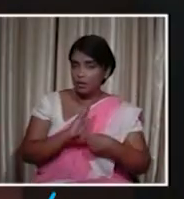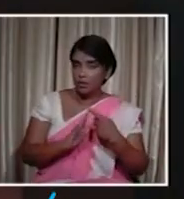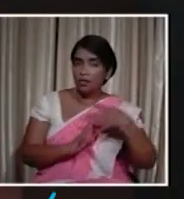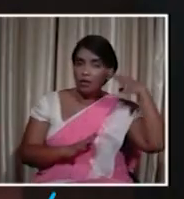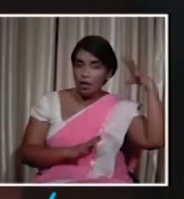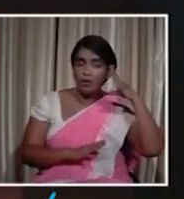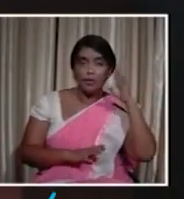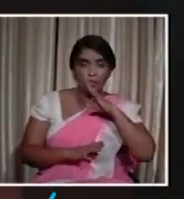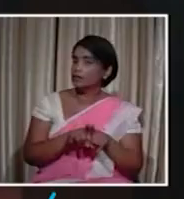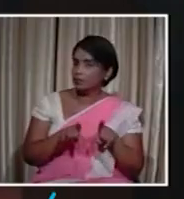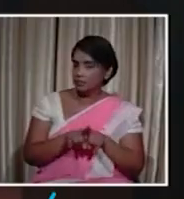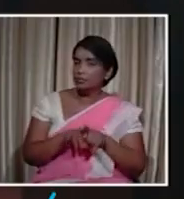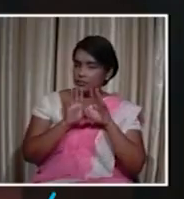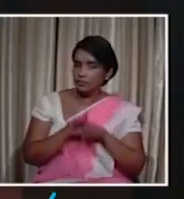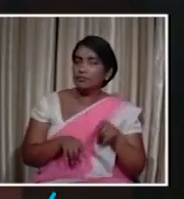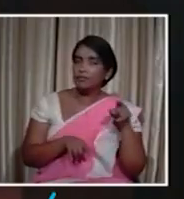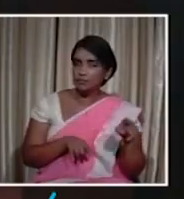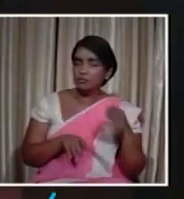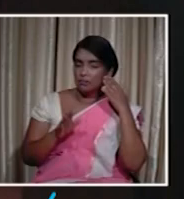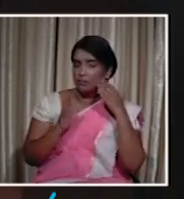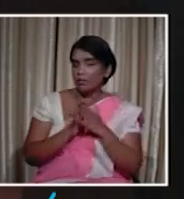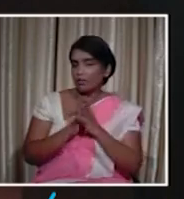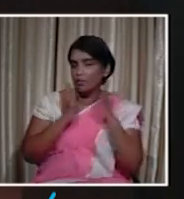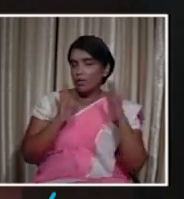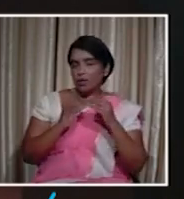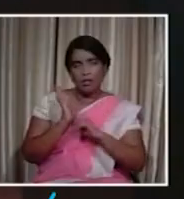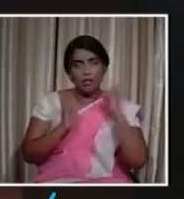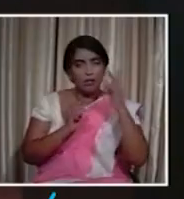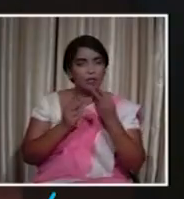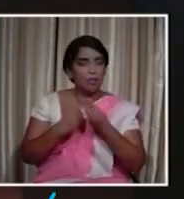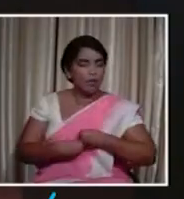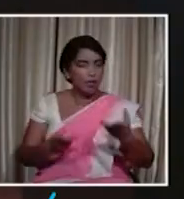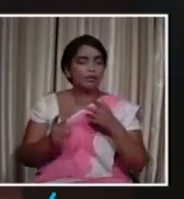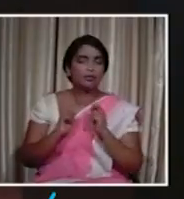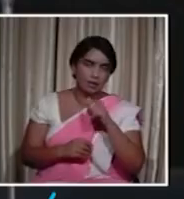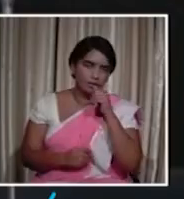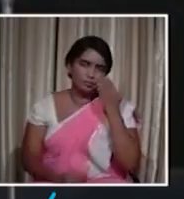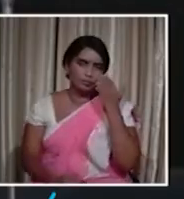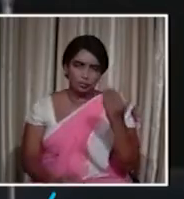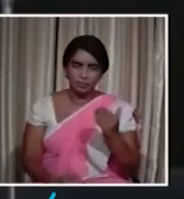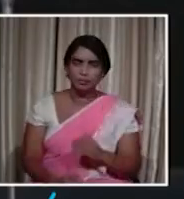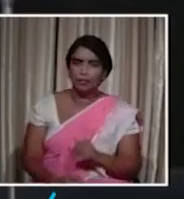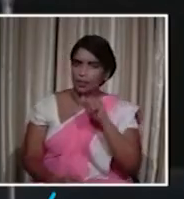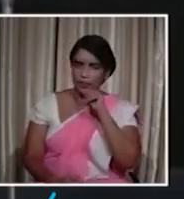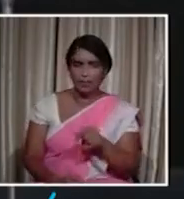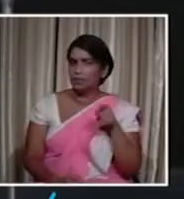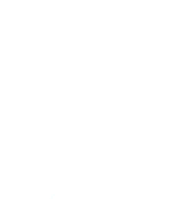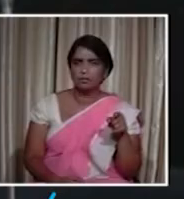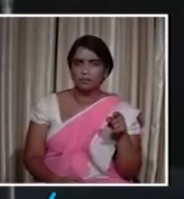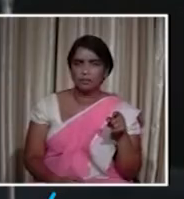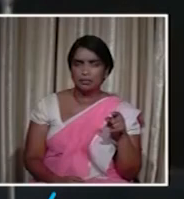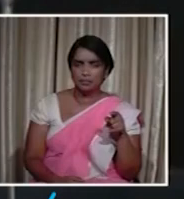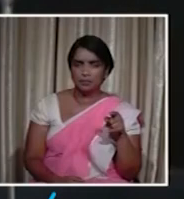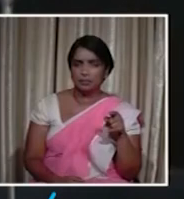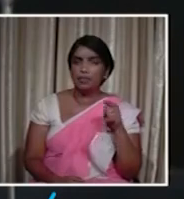පුනර්ජනනීය බලශක්තිය පාවා දෙන්න. ඒ සිදුවෙන්නේ මහා ජාතික අපරාධයක් කියන එක මම මේ අවස්ථාවේ කියන්නට ඕන. කිසිම ලෙසකින් ගරු කථානායකතුමනි